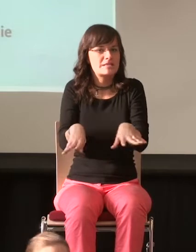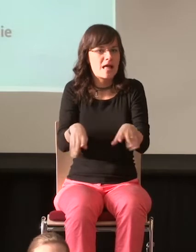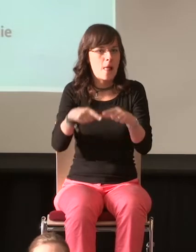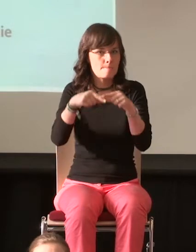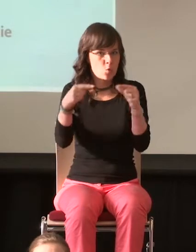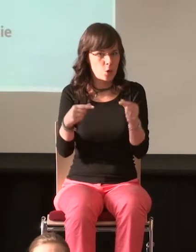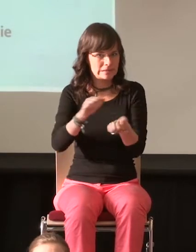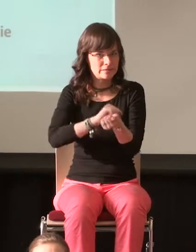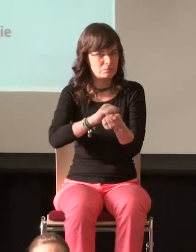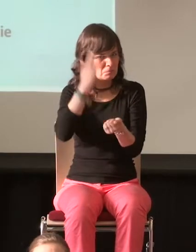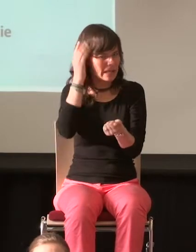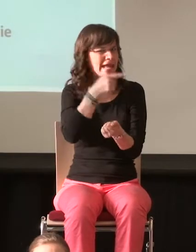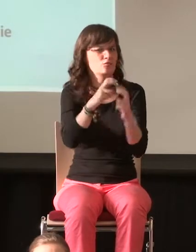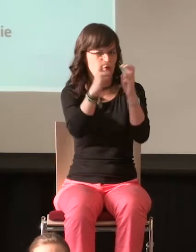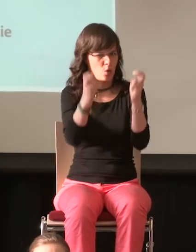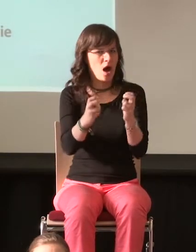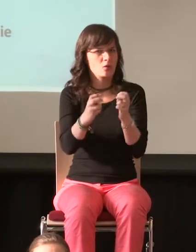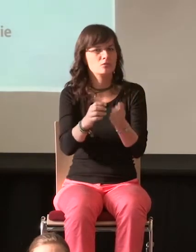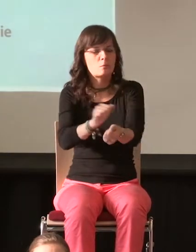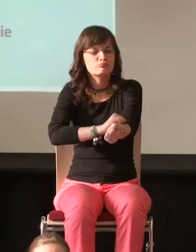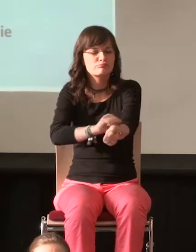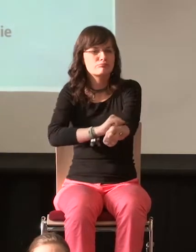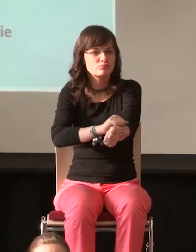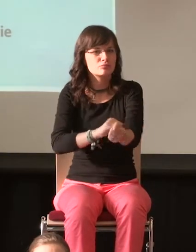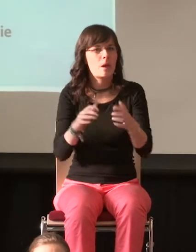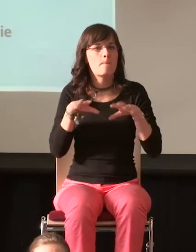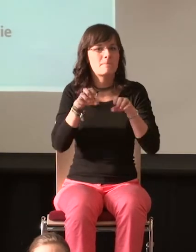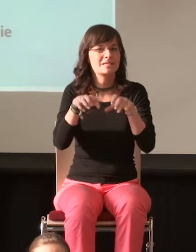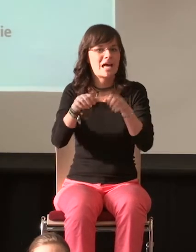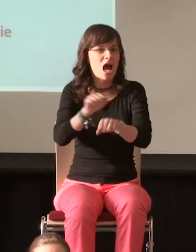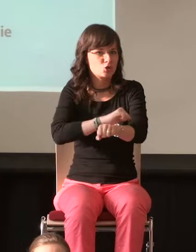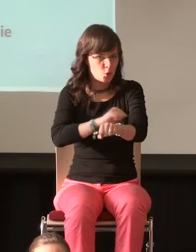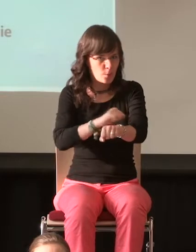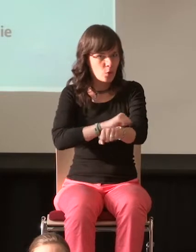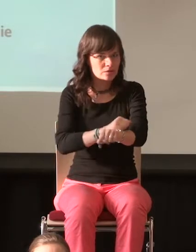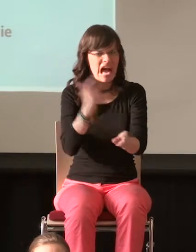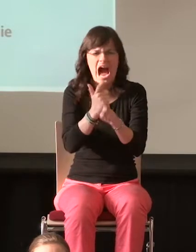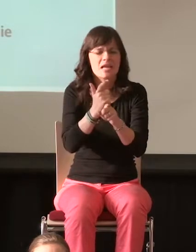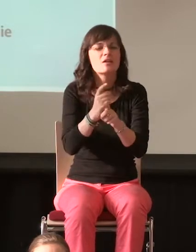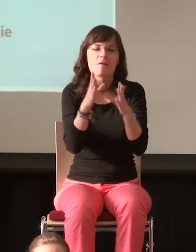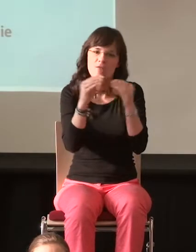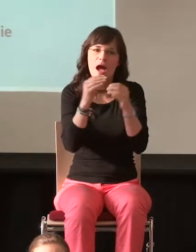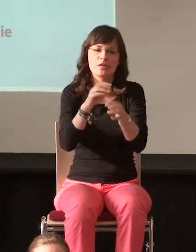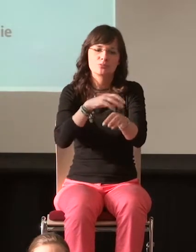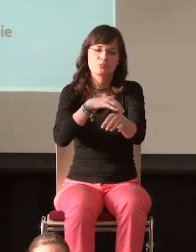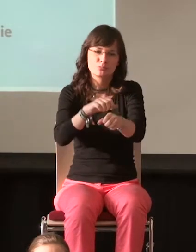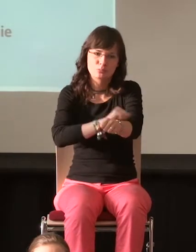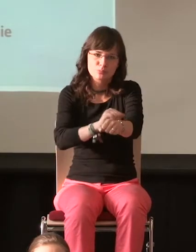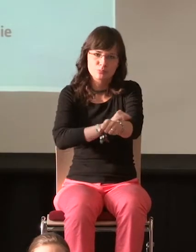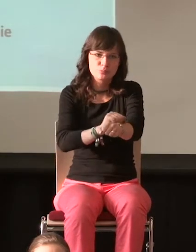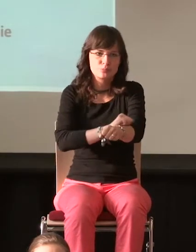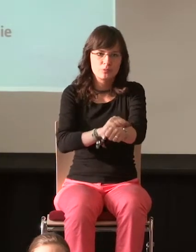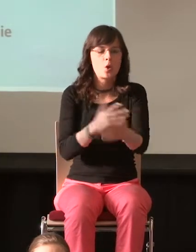kennt jeder zu Hause, also Massagebürste, bitte eine weiche Form wählen, keine harte, oder diese